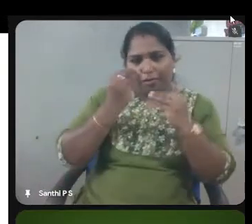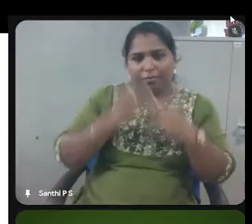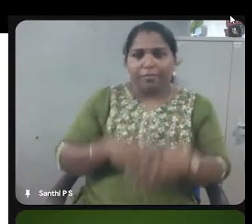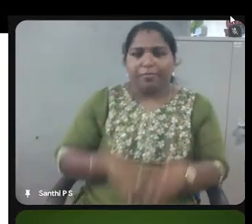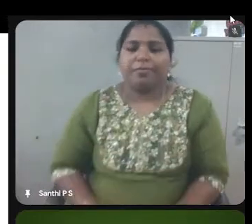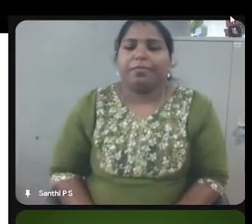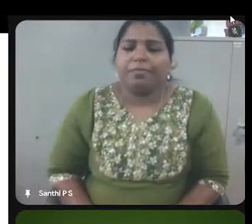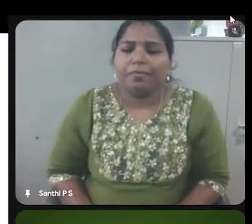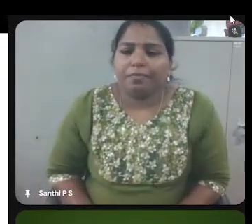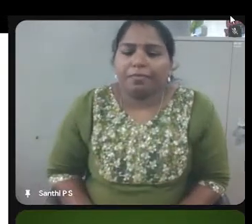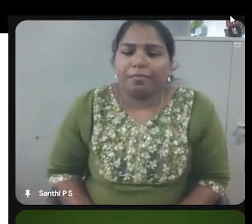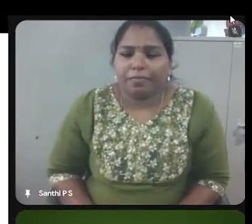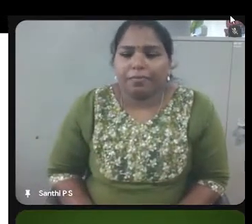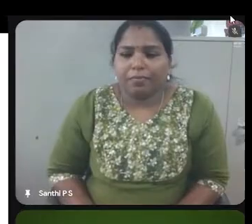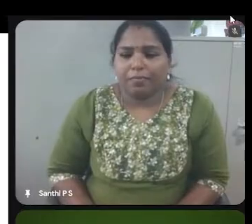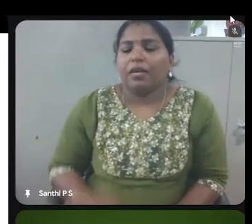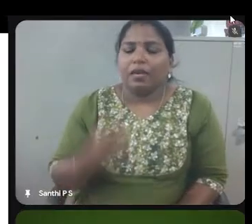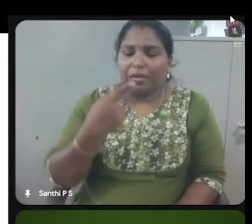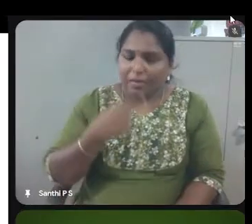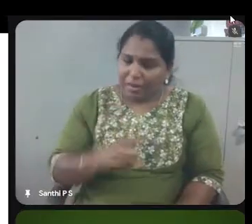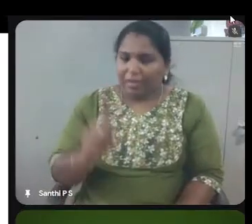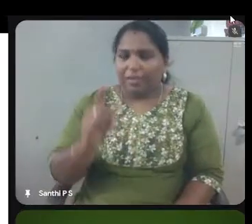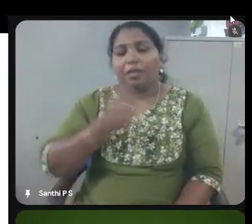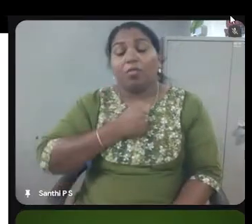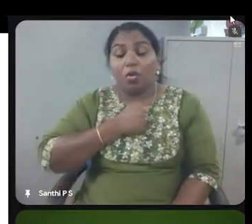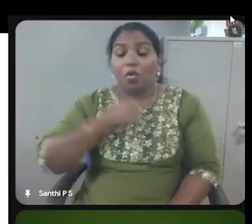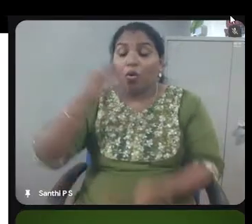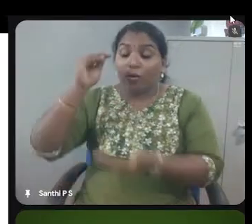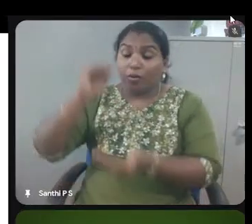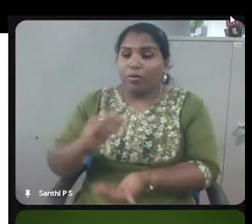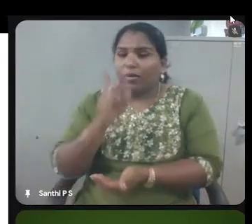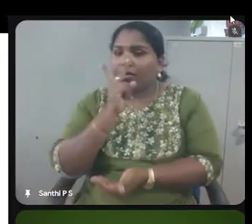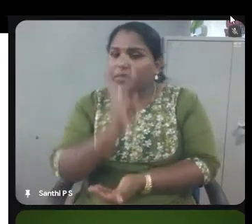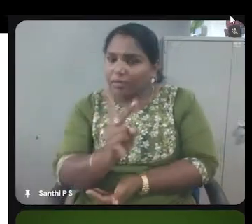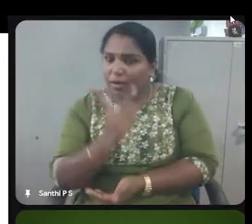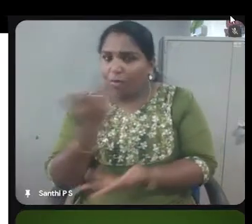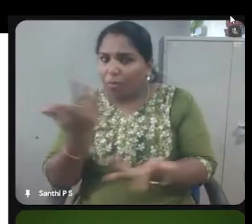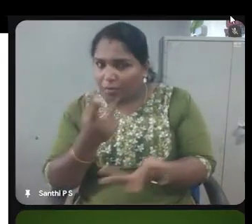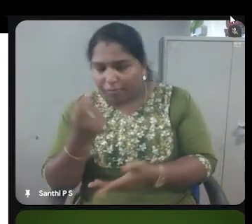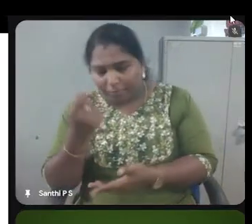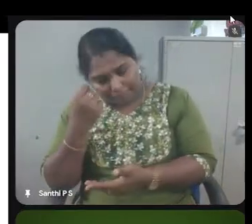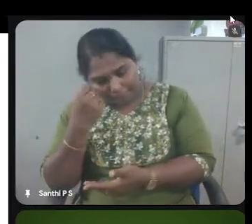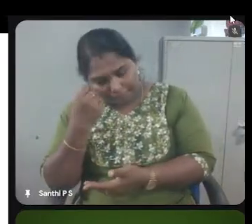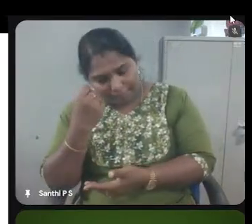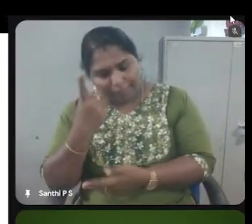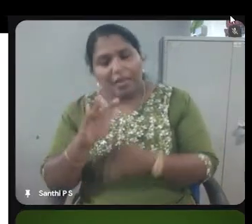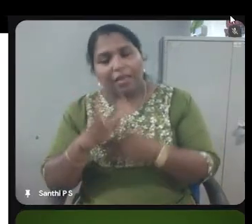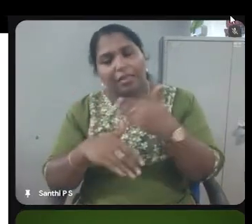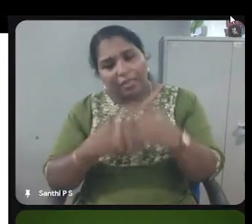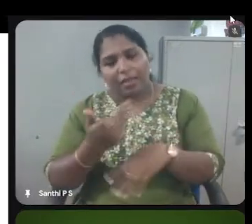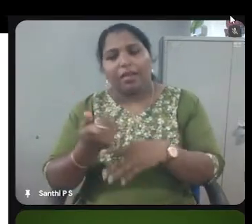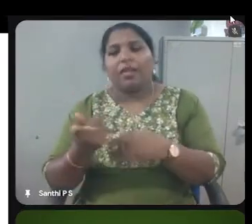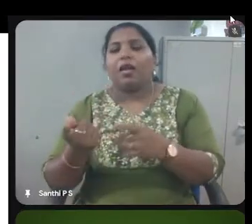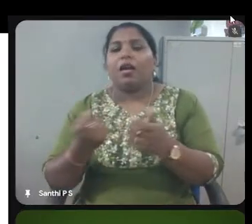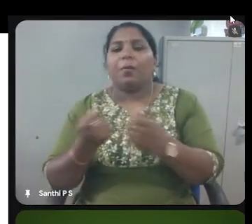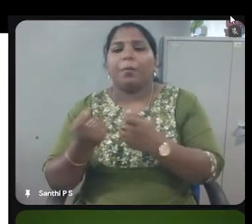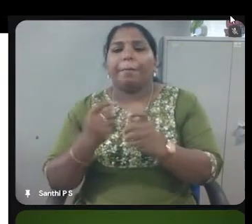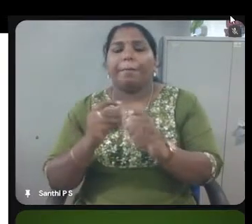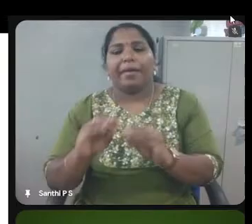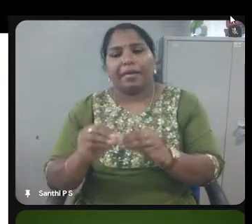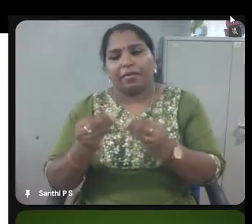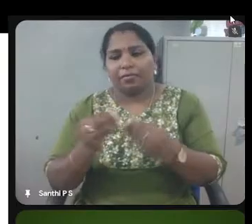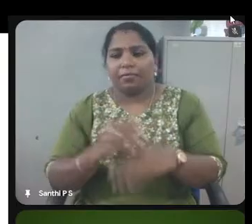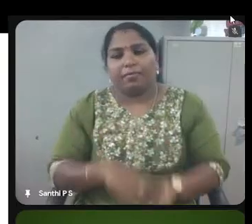അതെ, അതാണ് ഏറ്റവും നല്ല മാർഗം. നമ്മൾ കുട്ടികൾ എന്താണ് കാണുന്നതെന്ന് നമ്മൾ ശ്രദ്ധിക്കുക, എന്നിട്ട് അതനുസരിച്ച് തീരുമാനം എടുക്കുക.